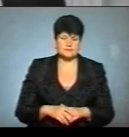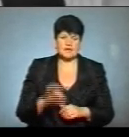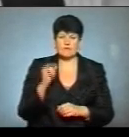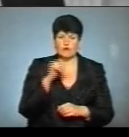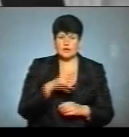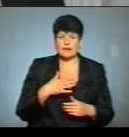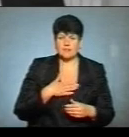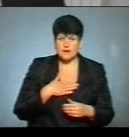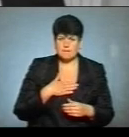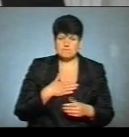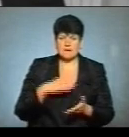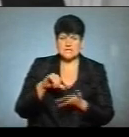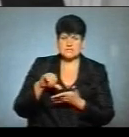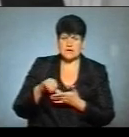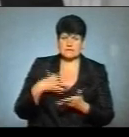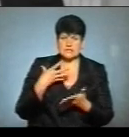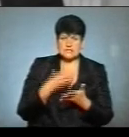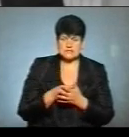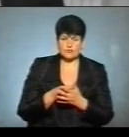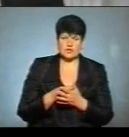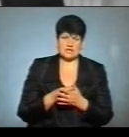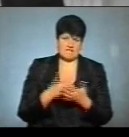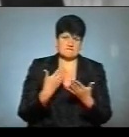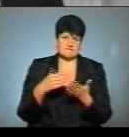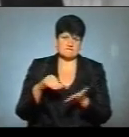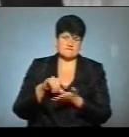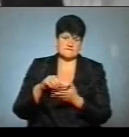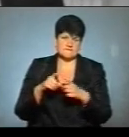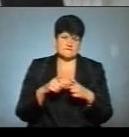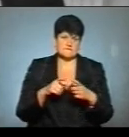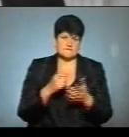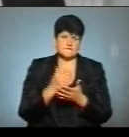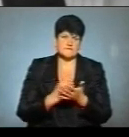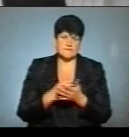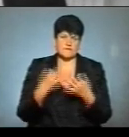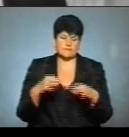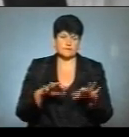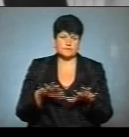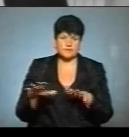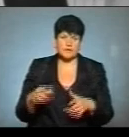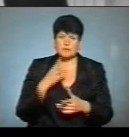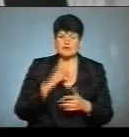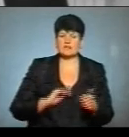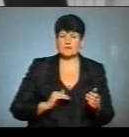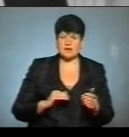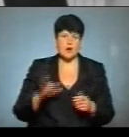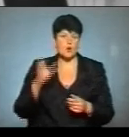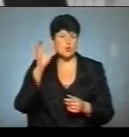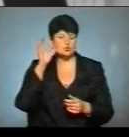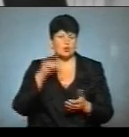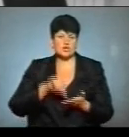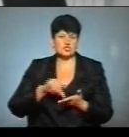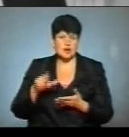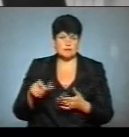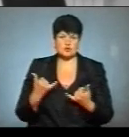нам представили свої вакансії, презентували свої фірми. А учасниками, якби слухачами, сьогодні в нас